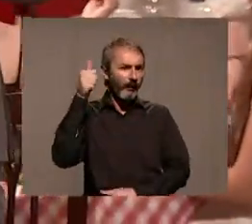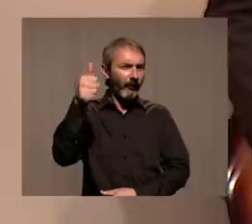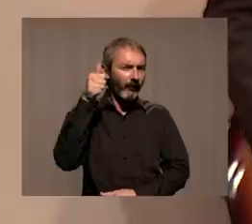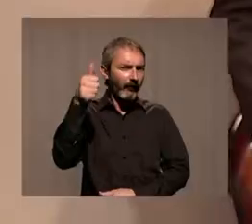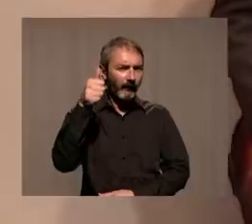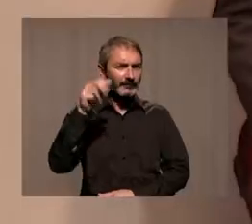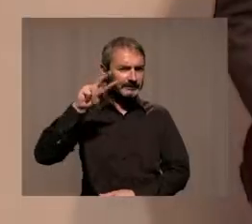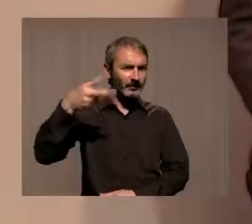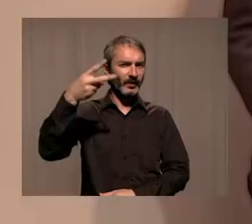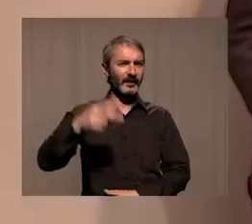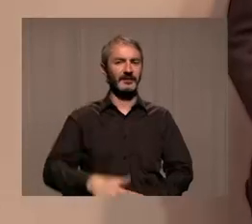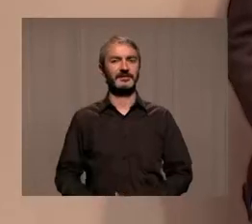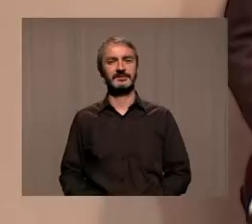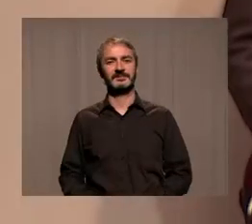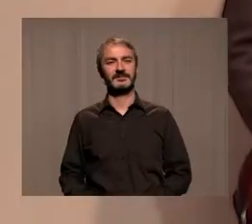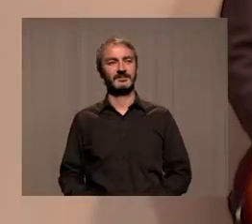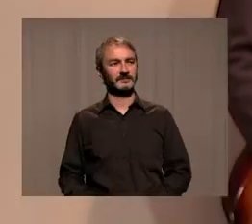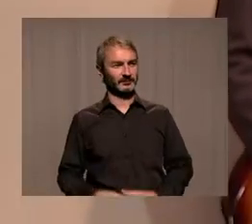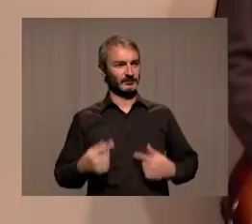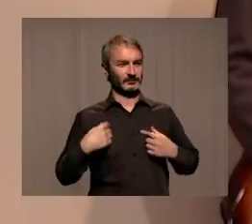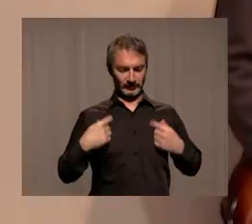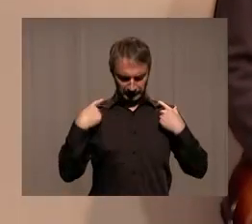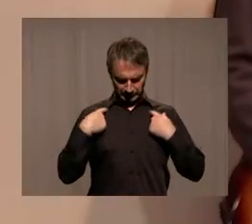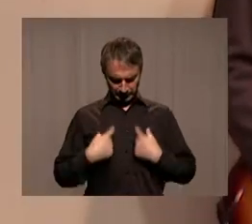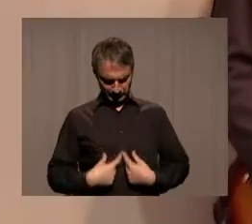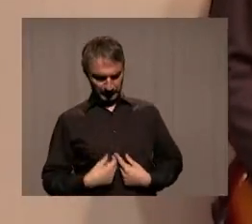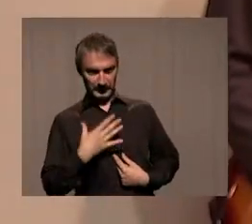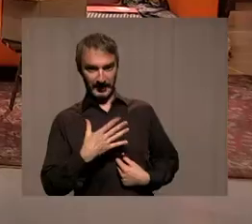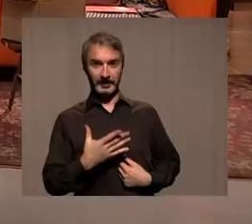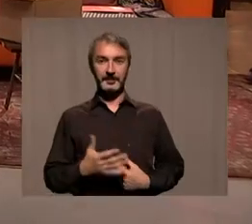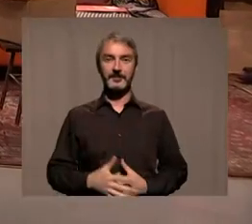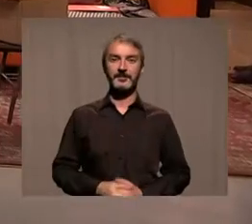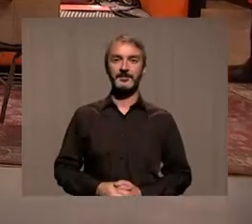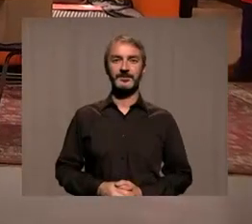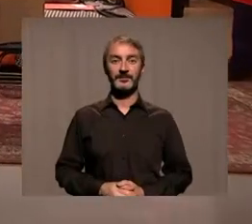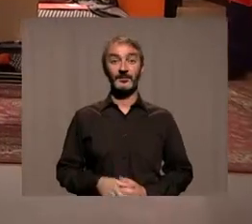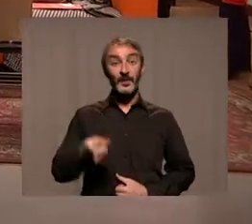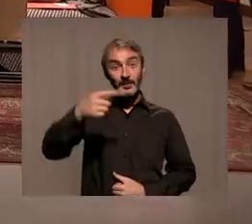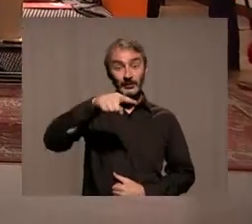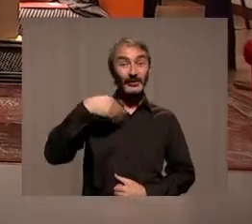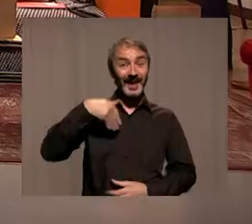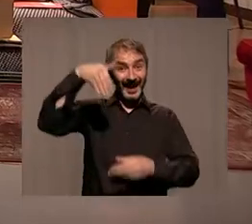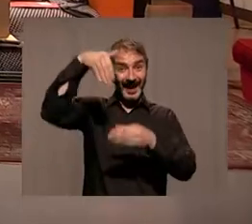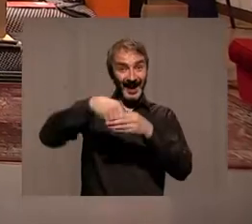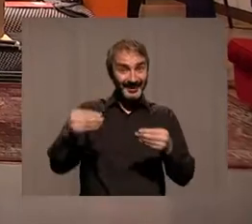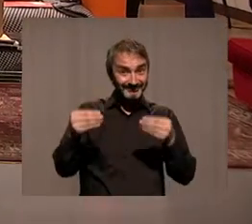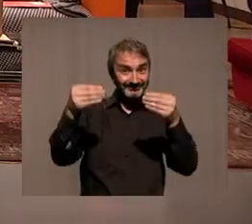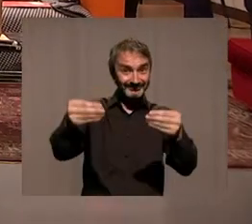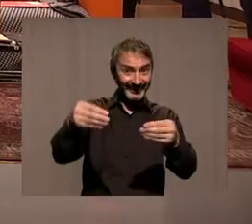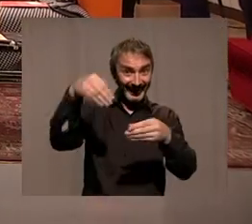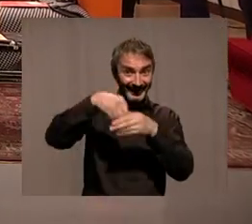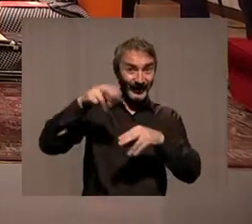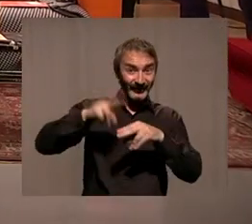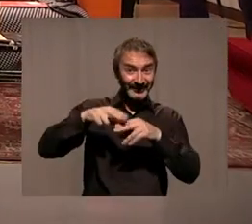Diu, corbata de llaç. Bé. Bé, doncs jo ja està, veus? Dins del kit que heu rebut per la festa hi trobareu